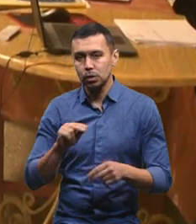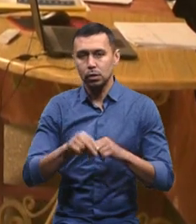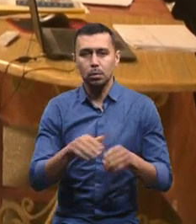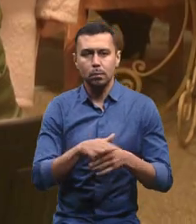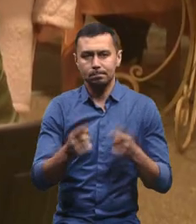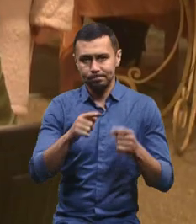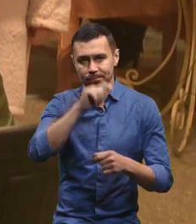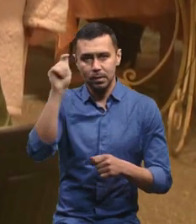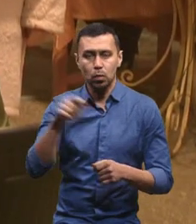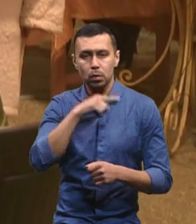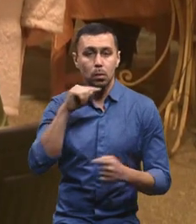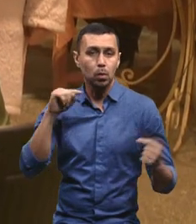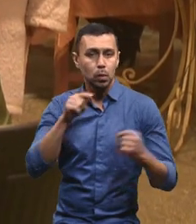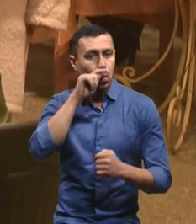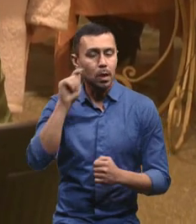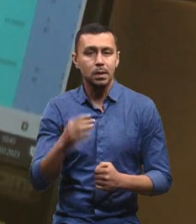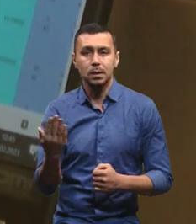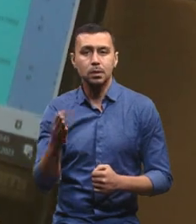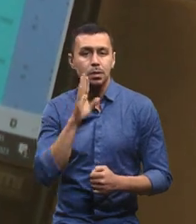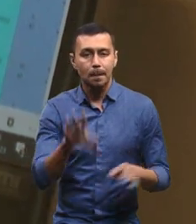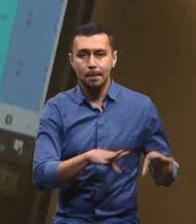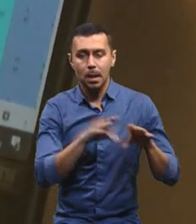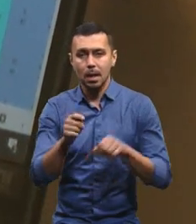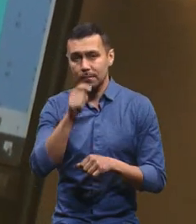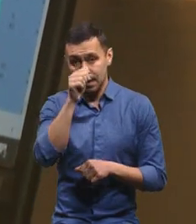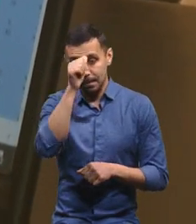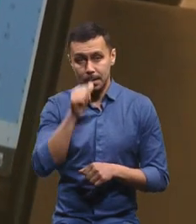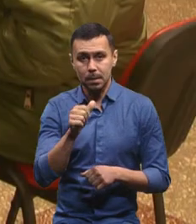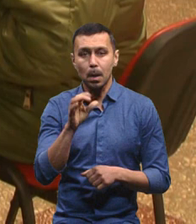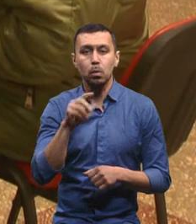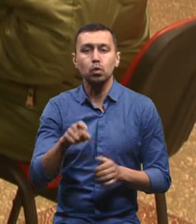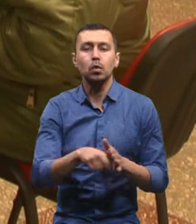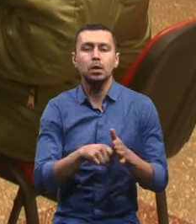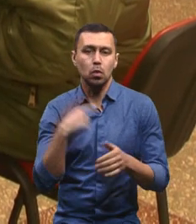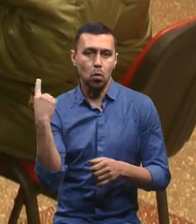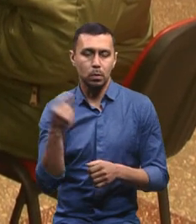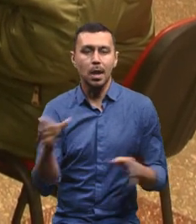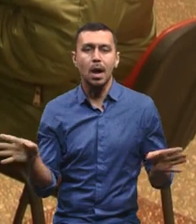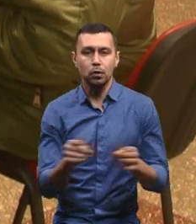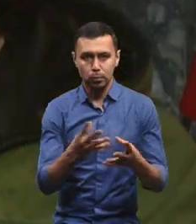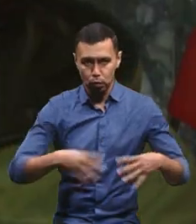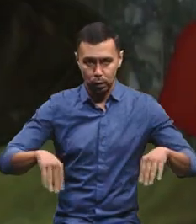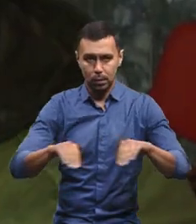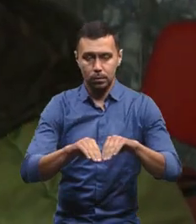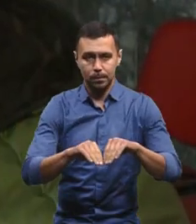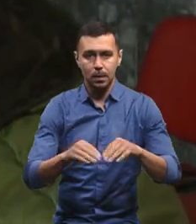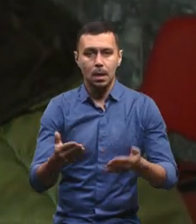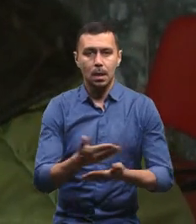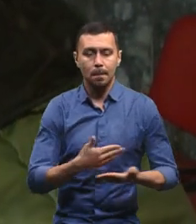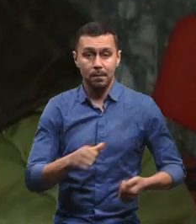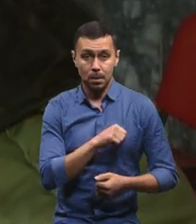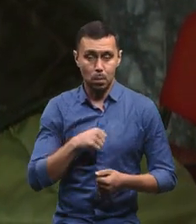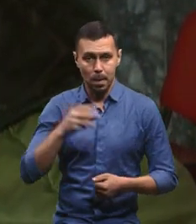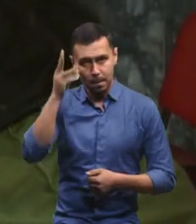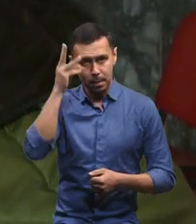повномасштабну війну Росії проти України жінка переїхала у квітні із бахмута Донецької області разом з родиною ми самому Хмельницькому